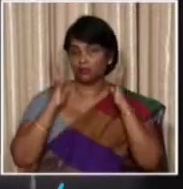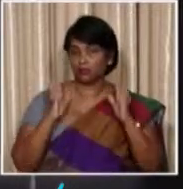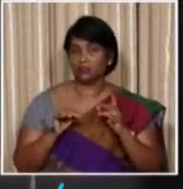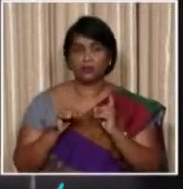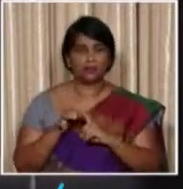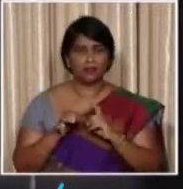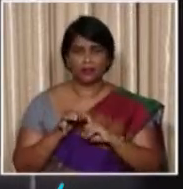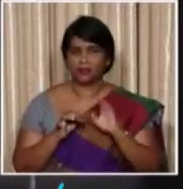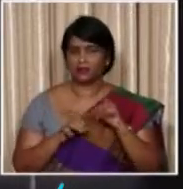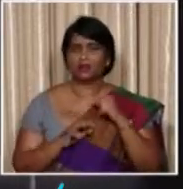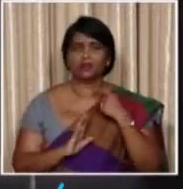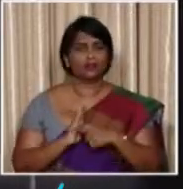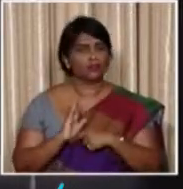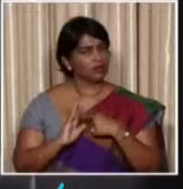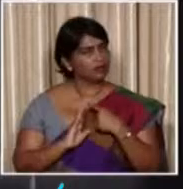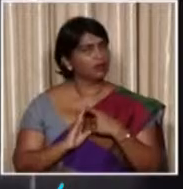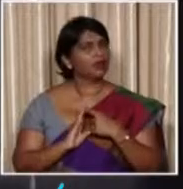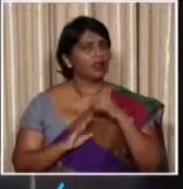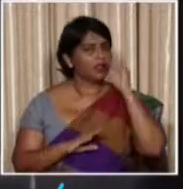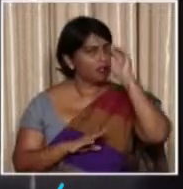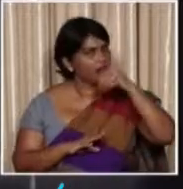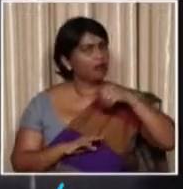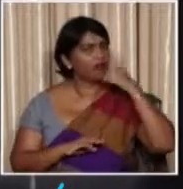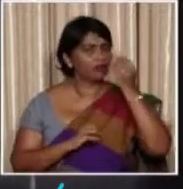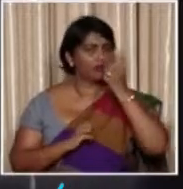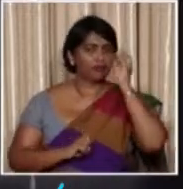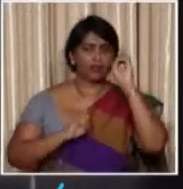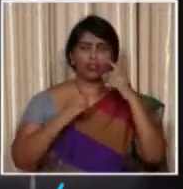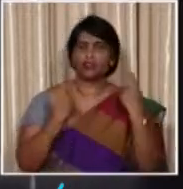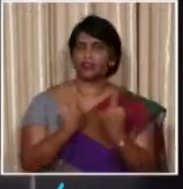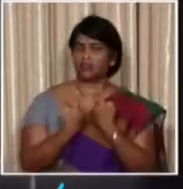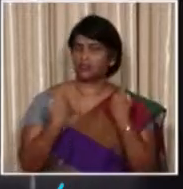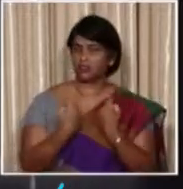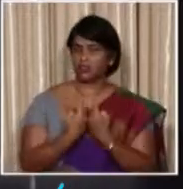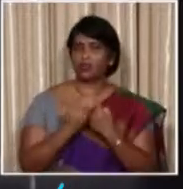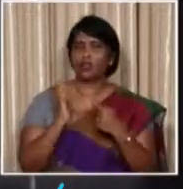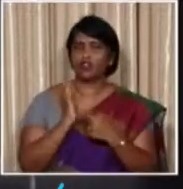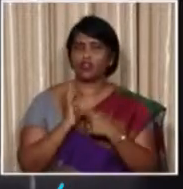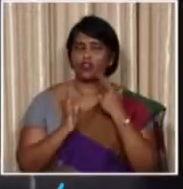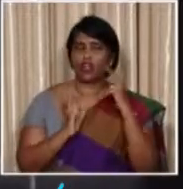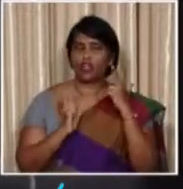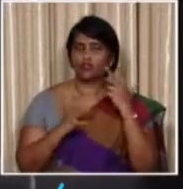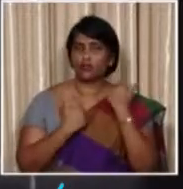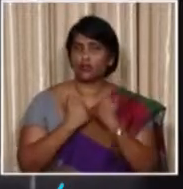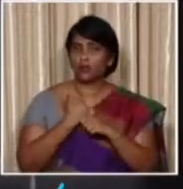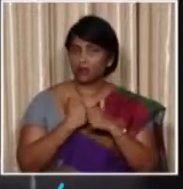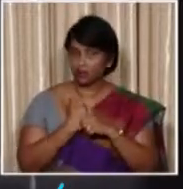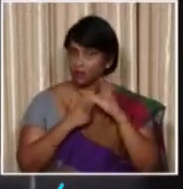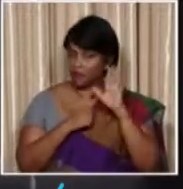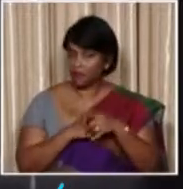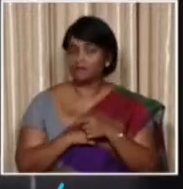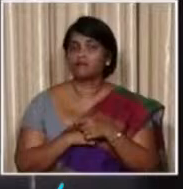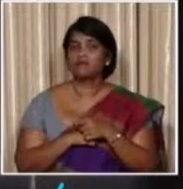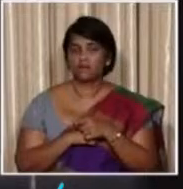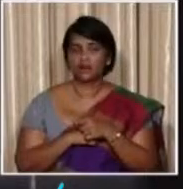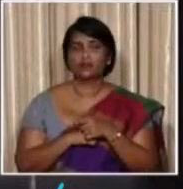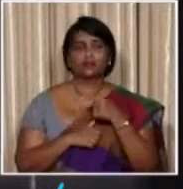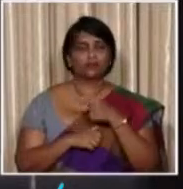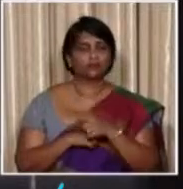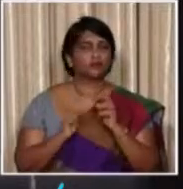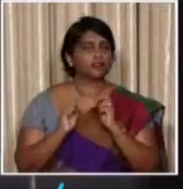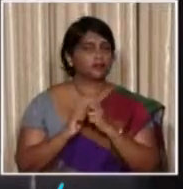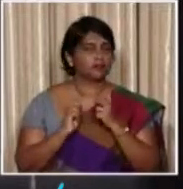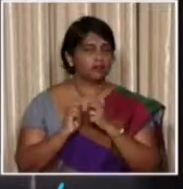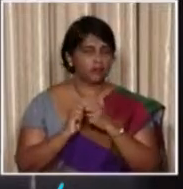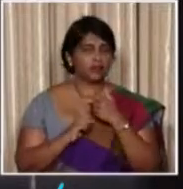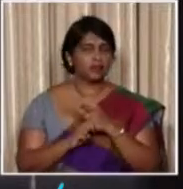නෙමෙයි. මේ රටේ අලින්ට කන්න දෙන්න තනකොළ ටොන් 80ක් නිෂ්පාදනය වෙන ක්‍රමයක් තියෙනවා නම් ඒකෙන් මේ ගැටුමෙන්